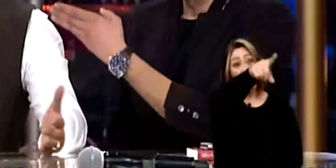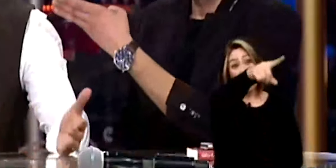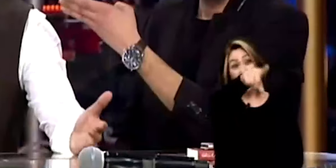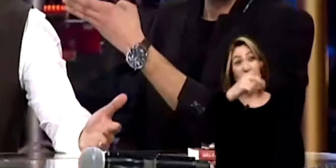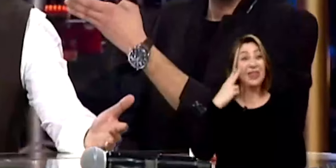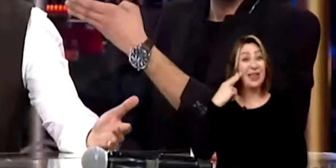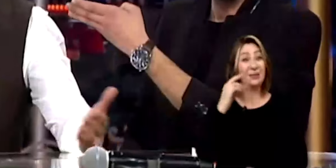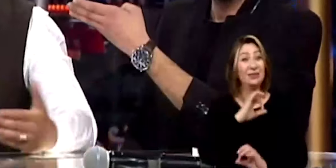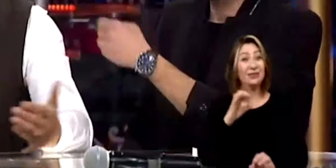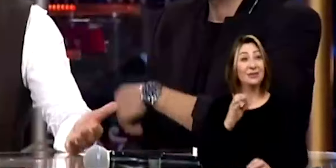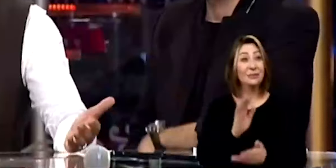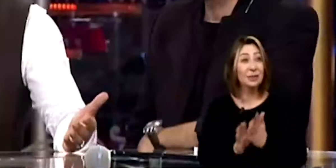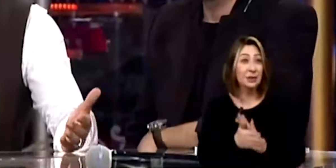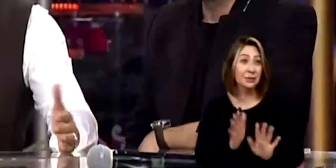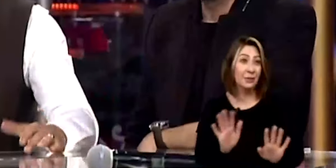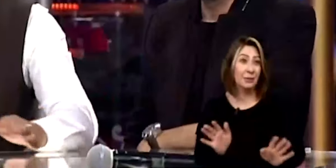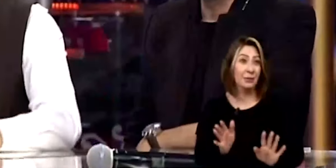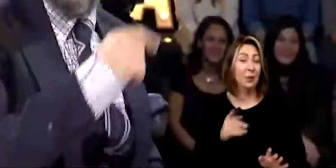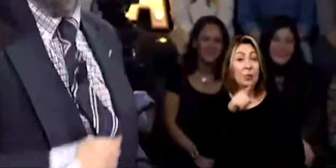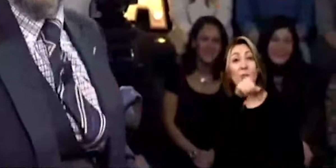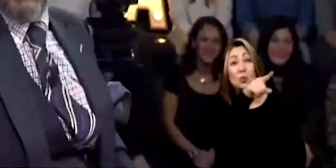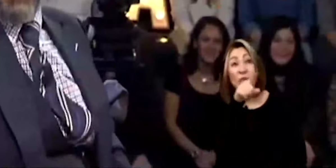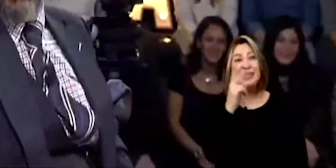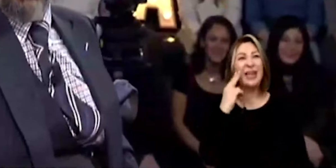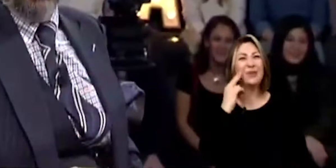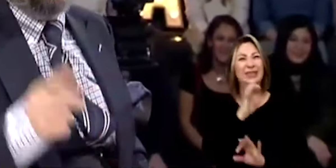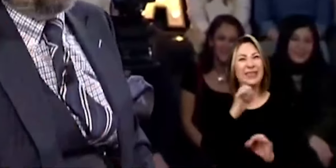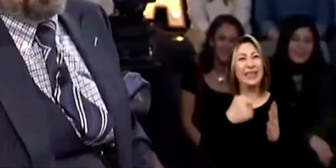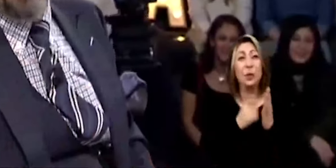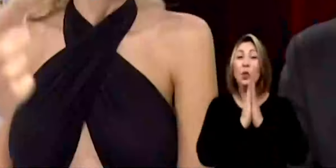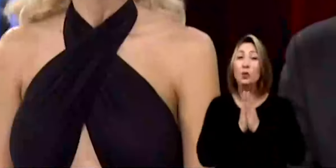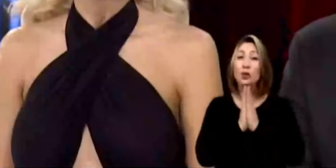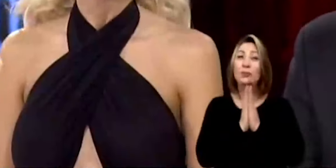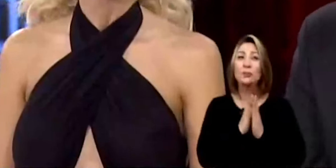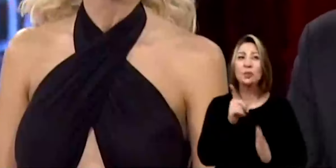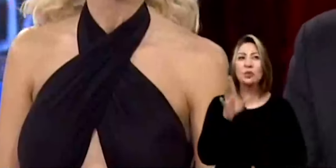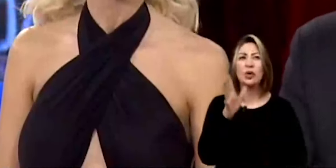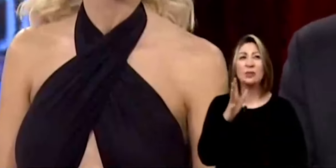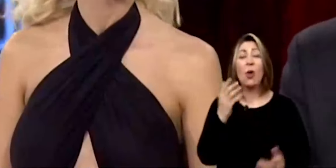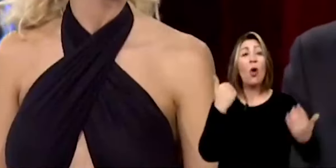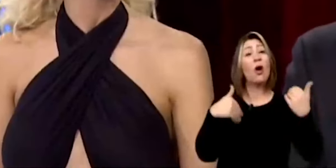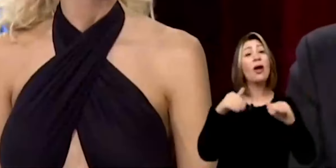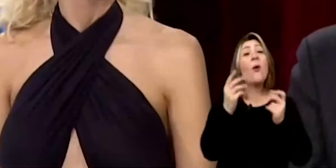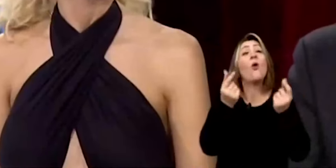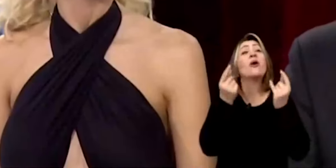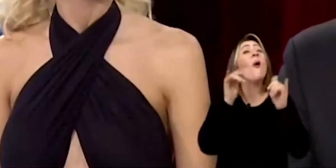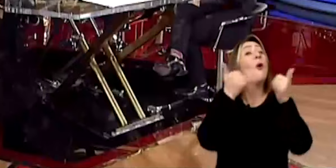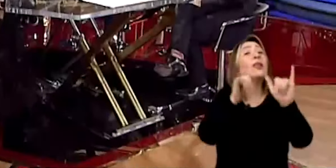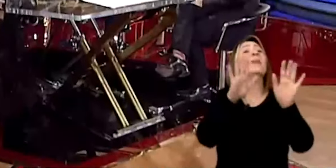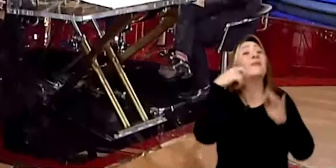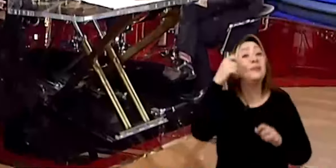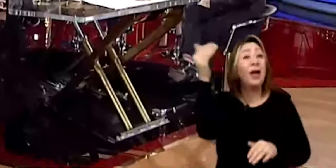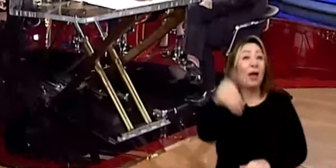ben adına. Ben ilk bölümde tamam işte bitti benim. Hayır ben bu terbiyesi adına sizden özür diliyorum. Bununkisi de çok acayip. Şu oynamadığı filmde oynadım diye